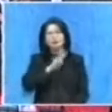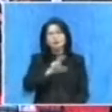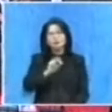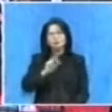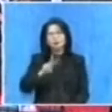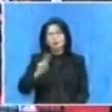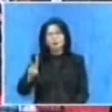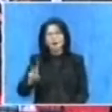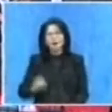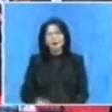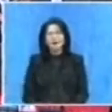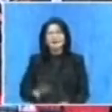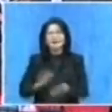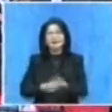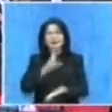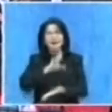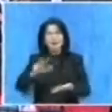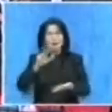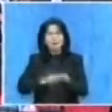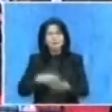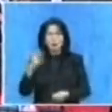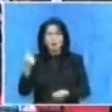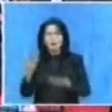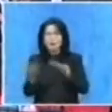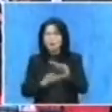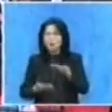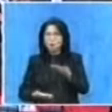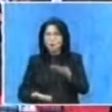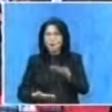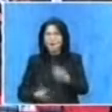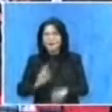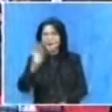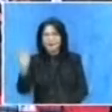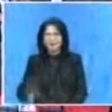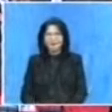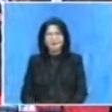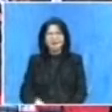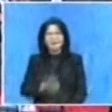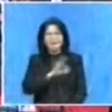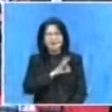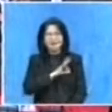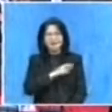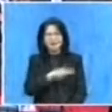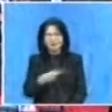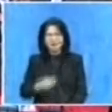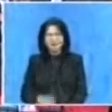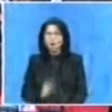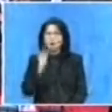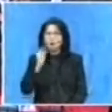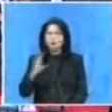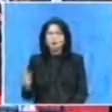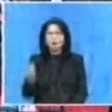2022 dan nota keuangan beserta dokumen pendukungnya dari Presiden Republik Indonesia kepada Ketua DPR